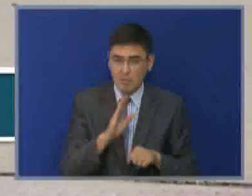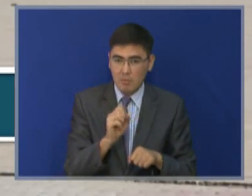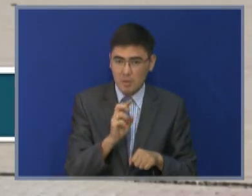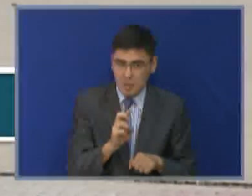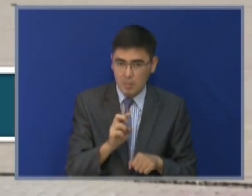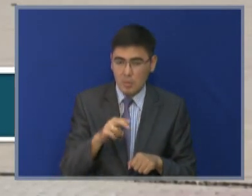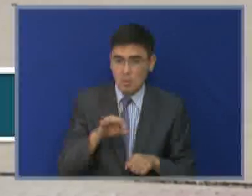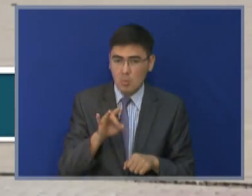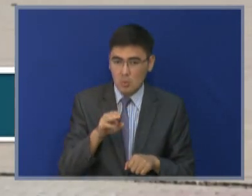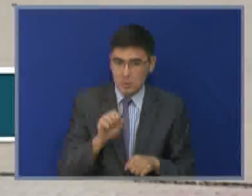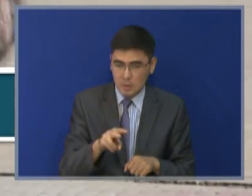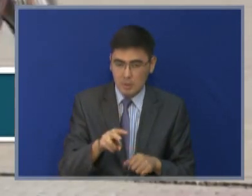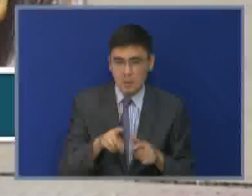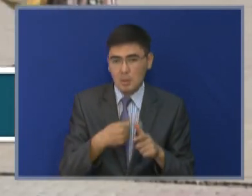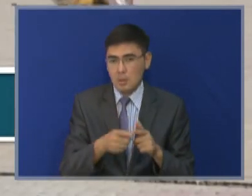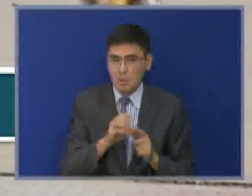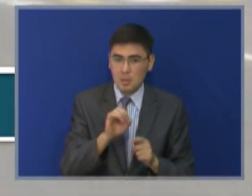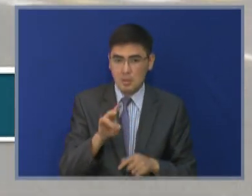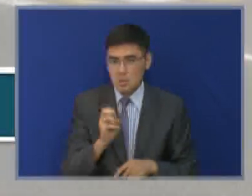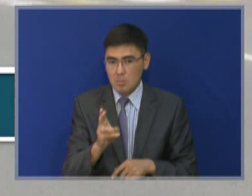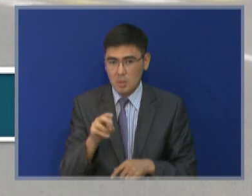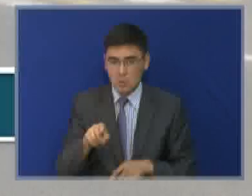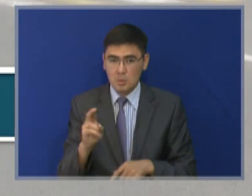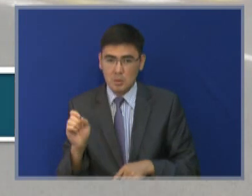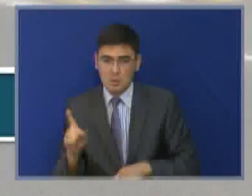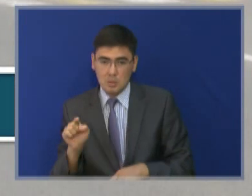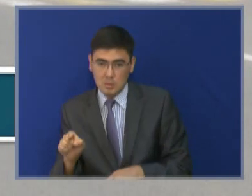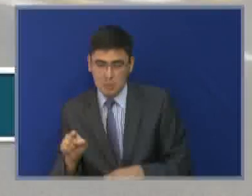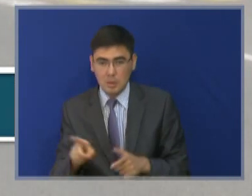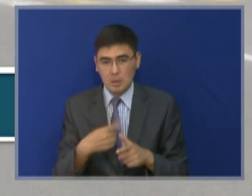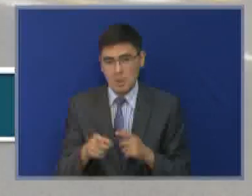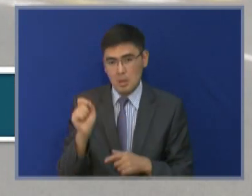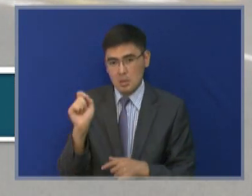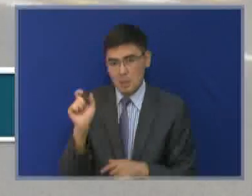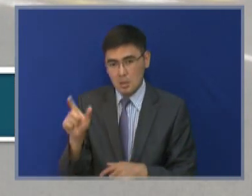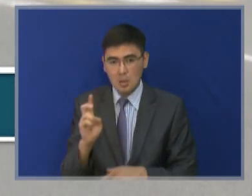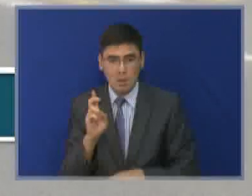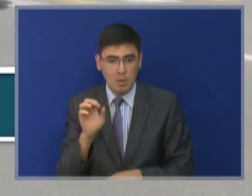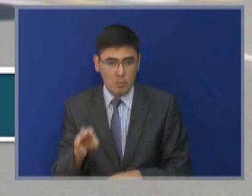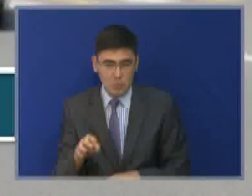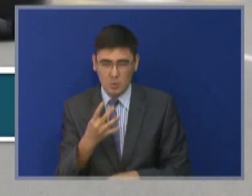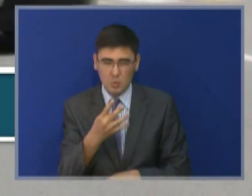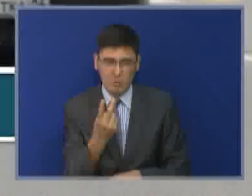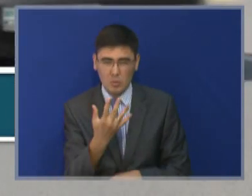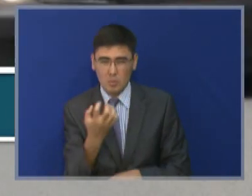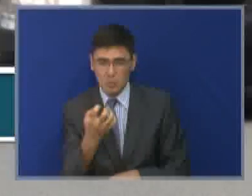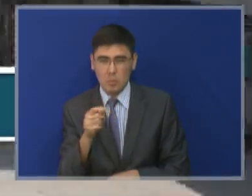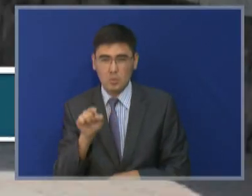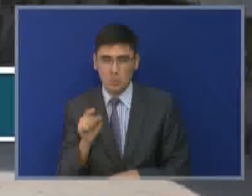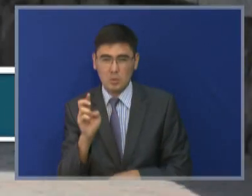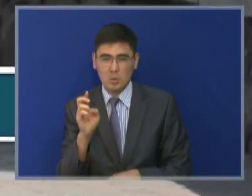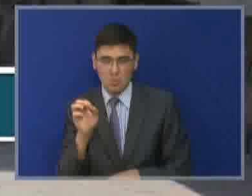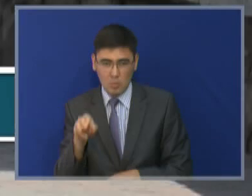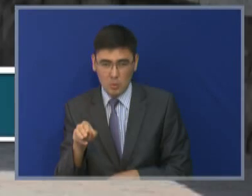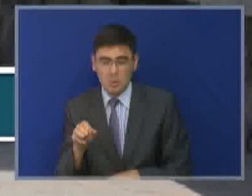веб-порталы, еңбек.кз порталы, немесе электрондық үкіметтің телеграм-бот және 42500